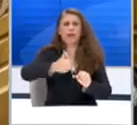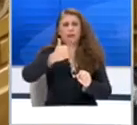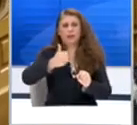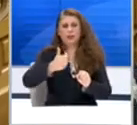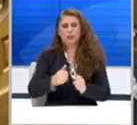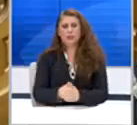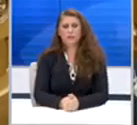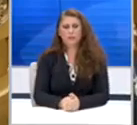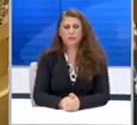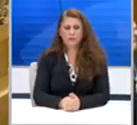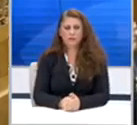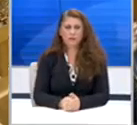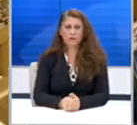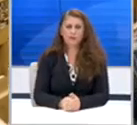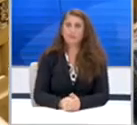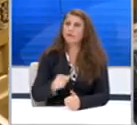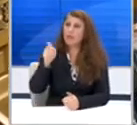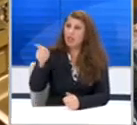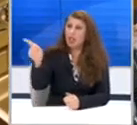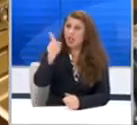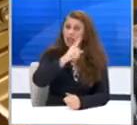δωρουμένος και τόσων